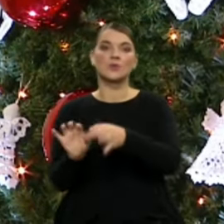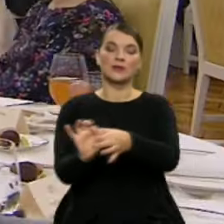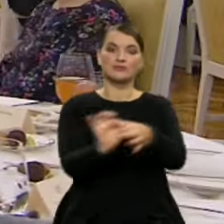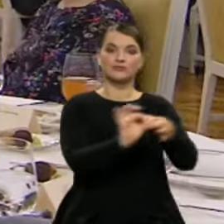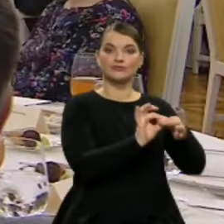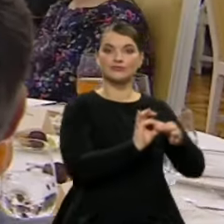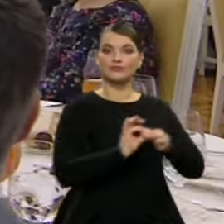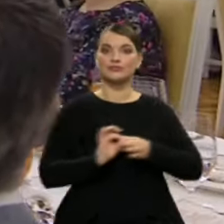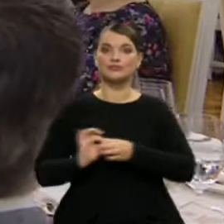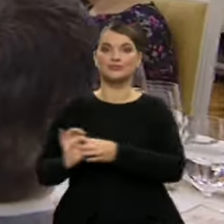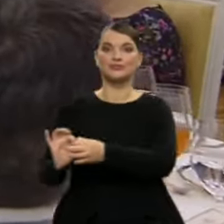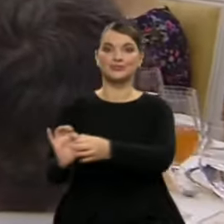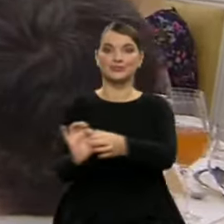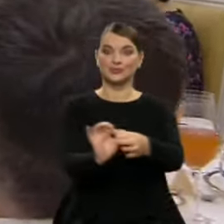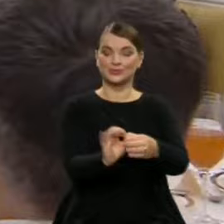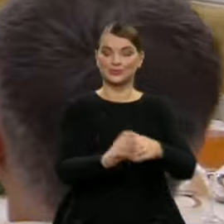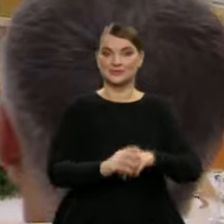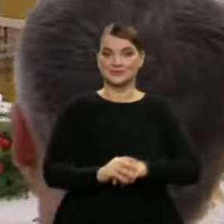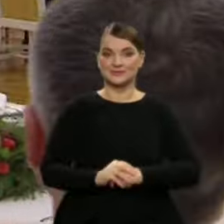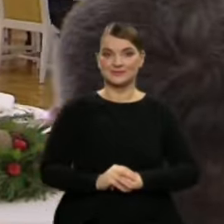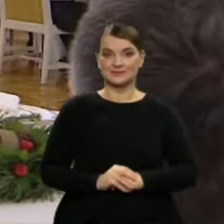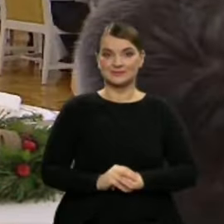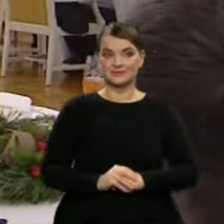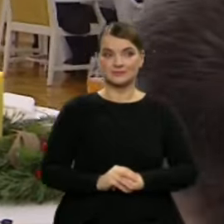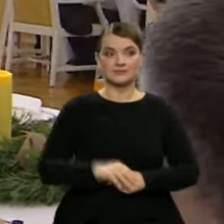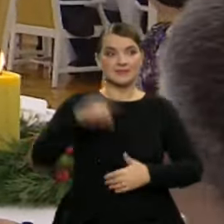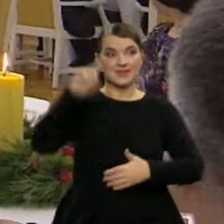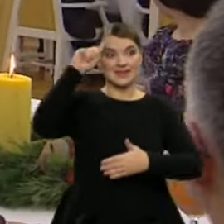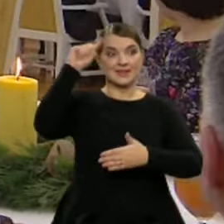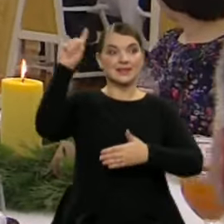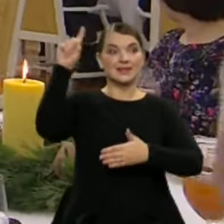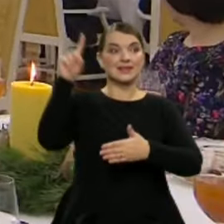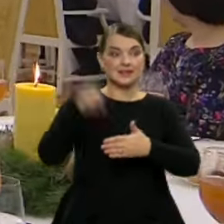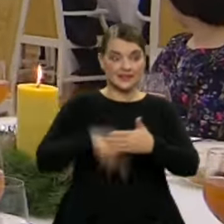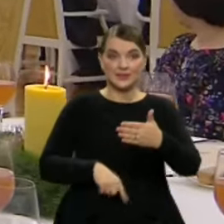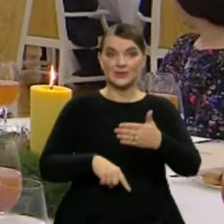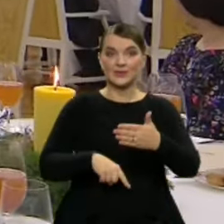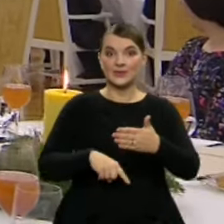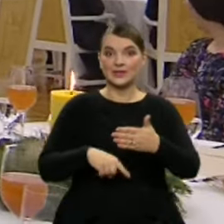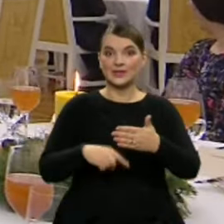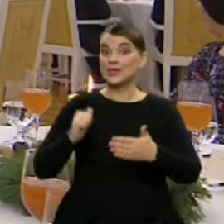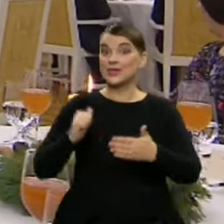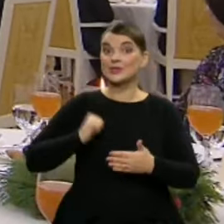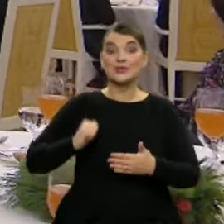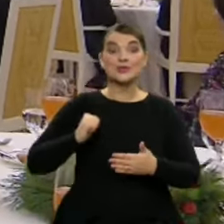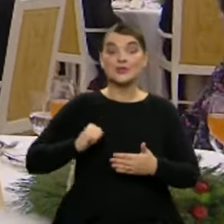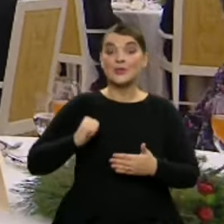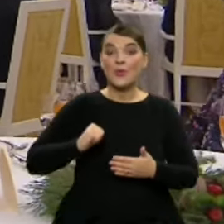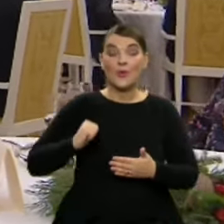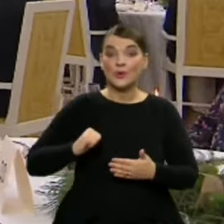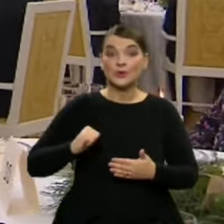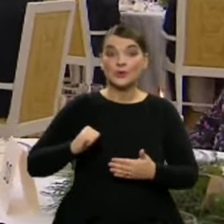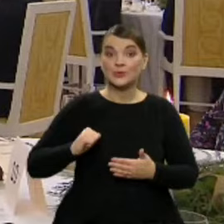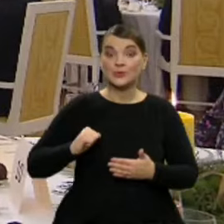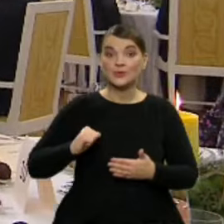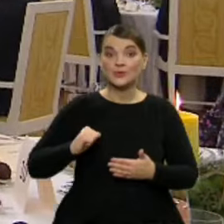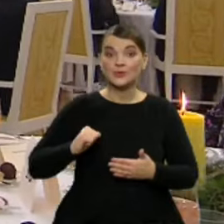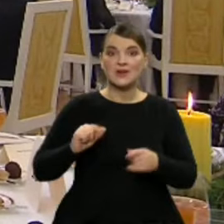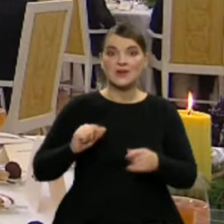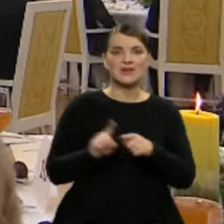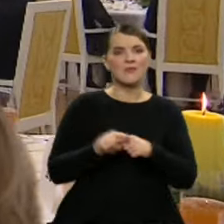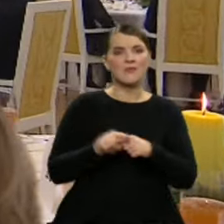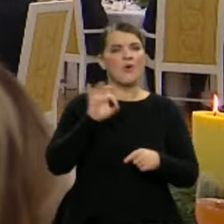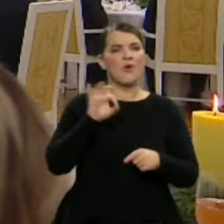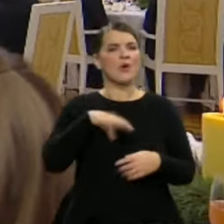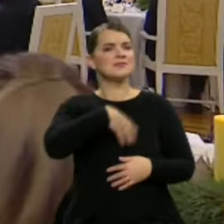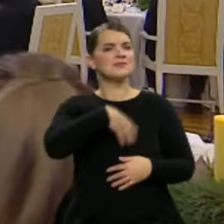Nes aš tikiu, kad čia nėra ne vieno žmogaus, kuris abejoja sielos gebėjimo